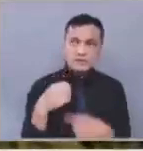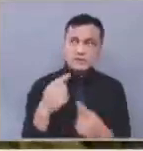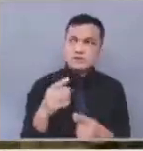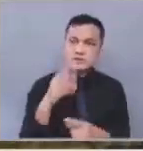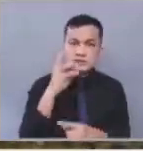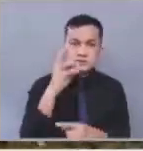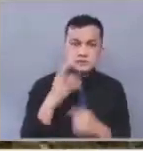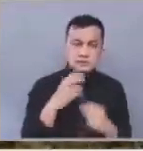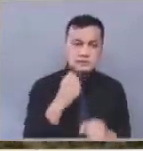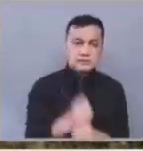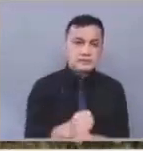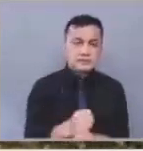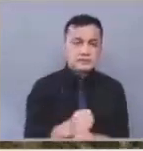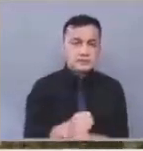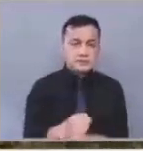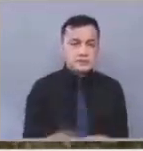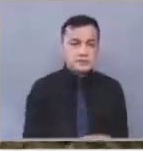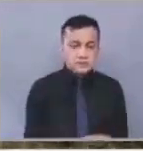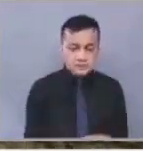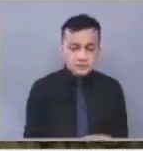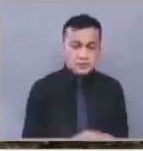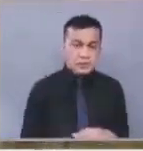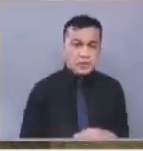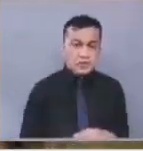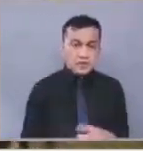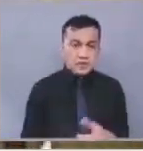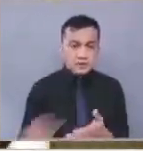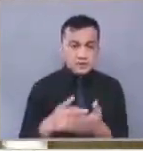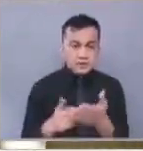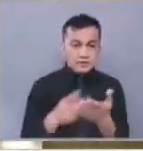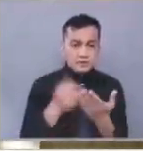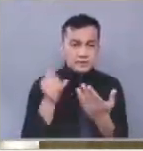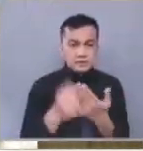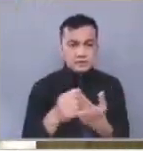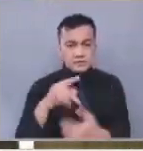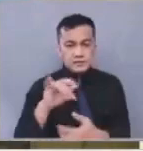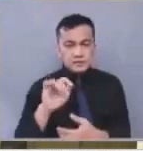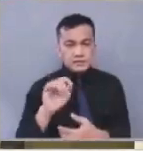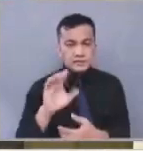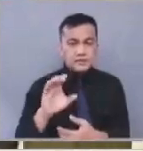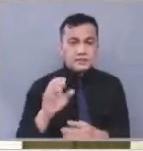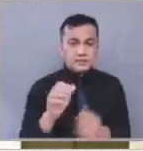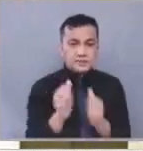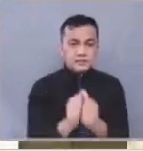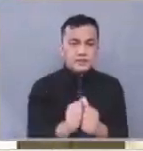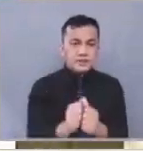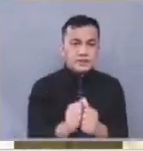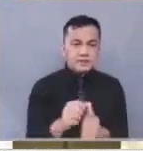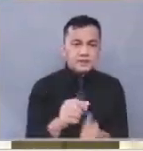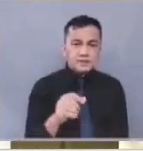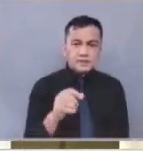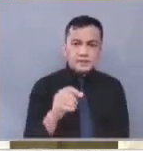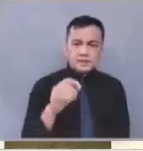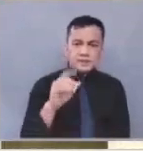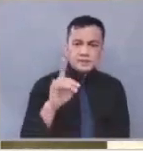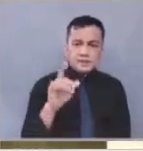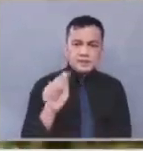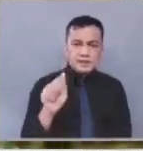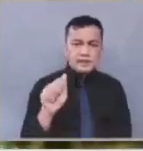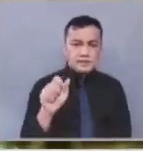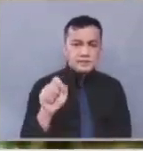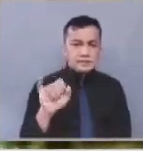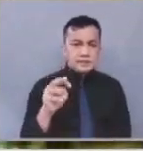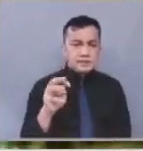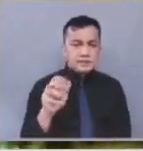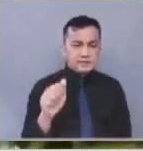Kung saan naging bahagi rin ang Project Luntian ng Cavite o PLC kasama ang Beta Sigma. We should be touching the